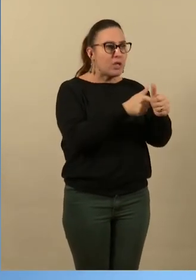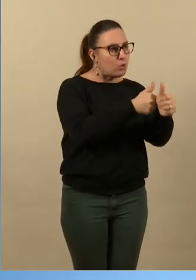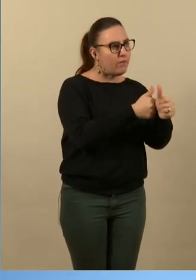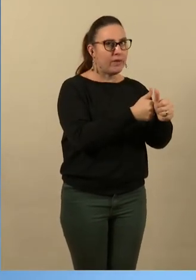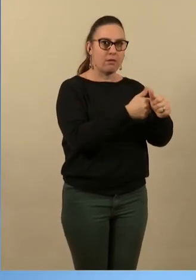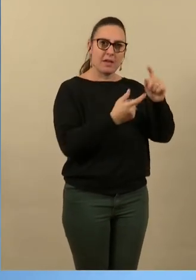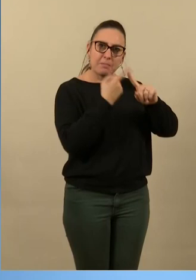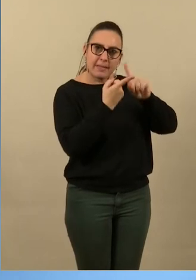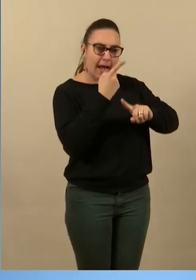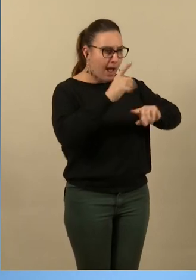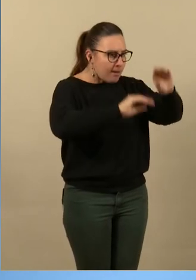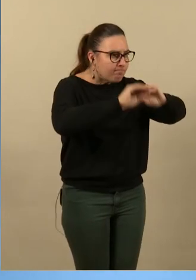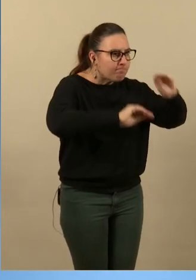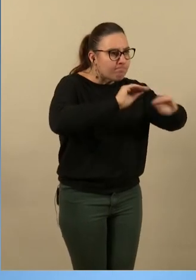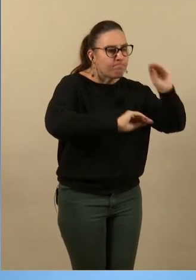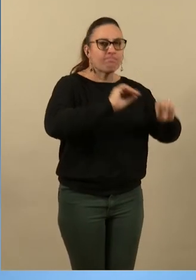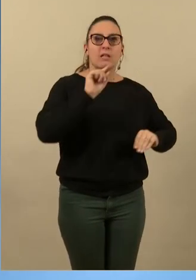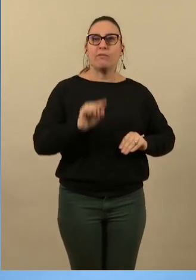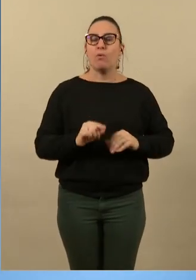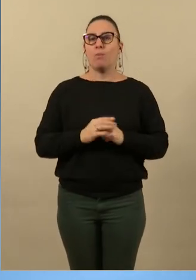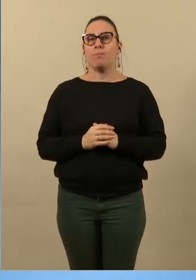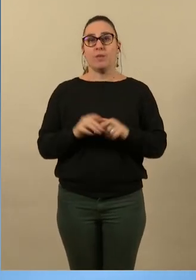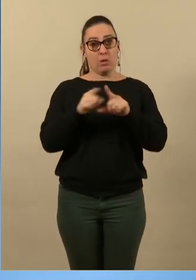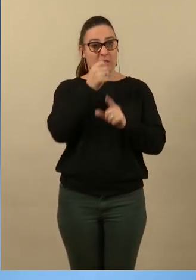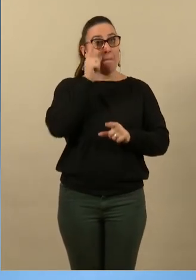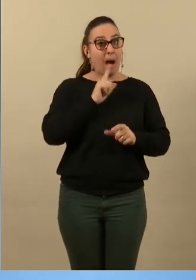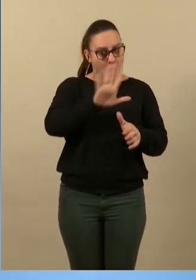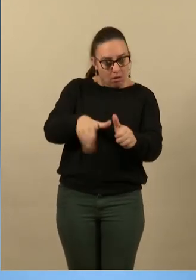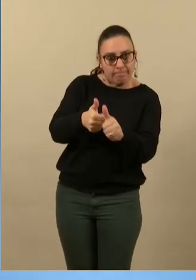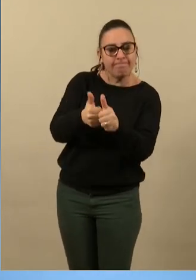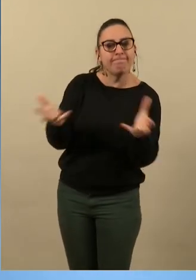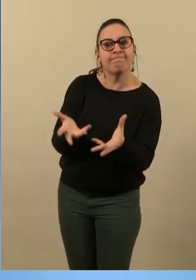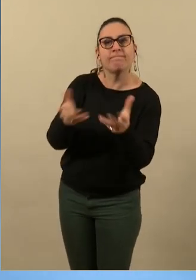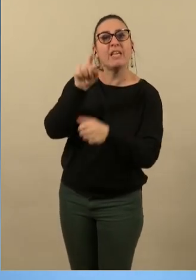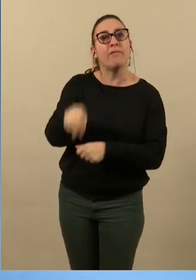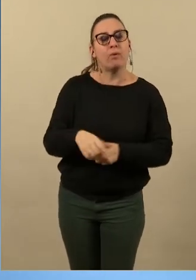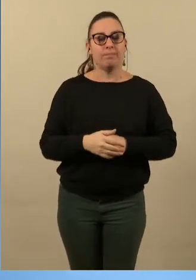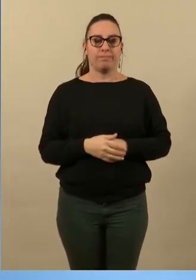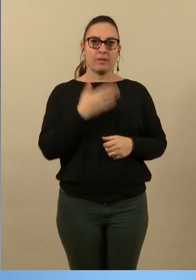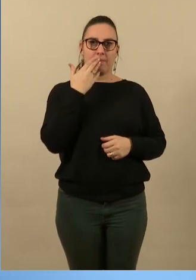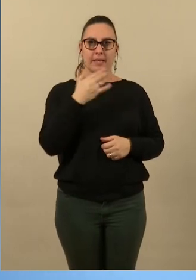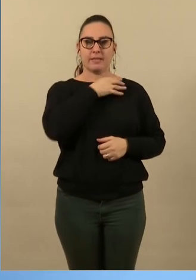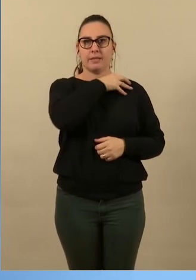spécifique et enfin un accompagnement des parents je vous